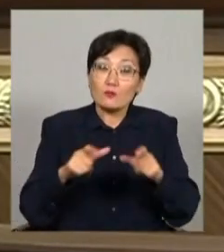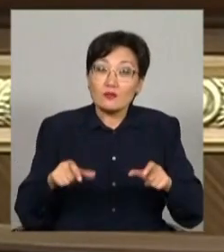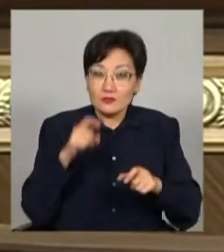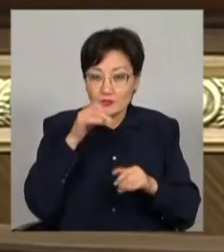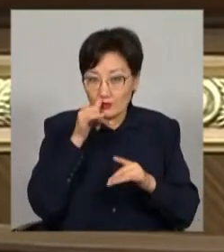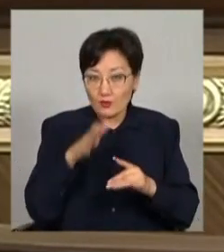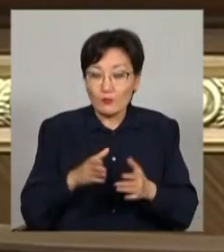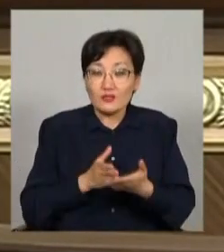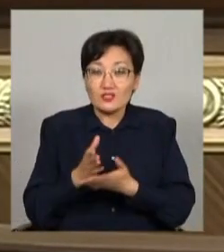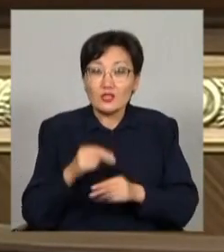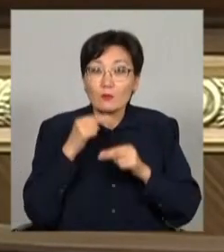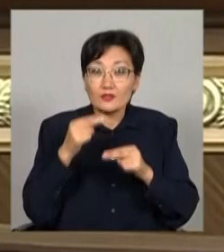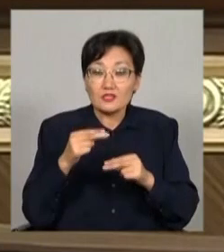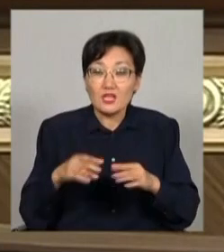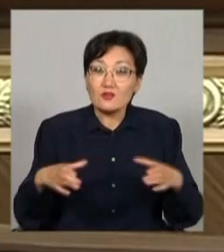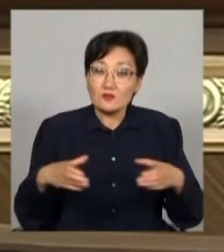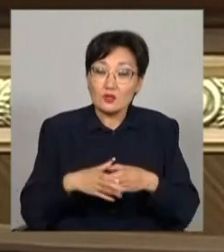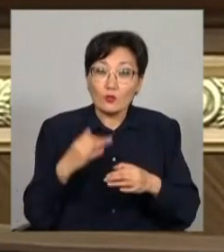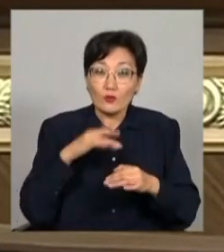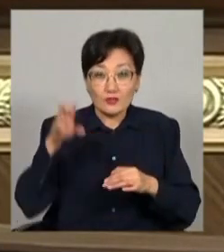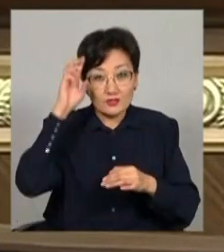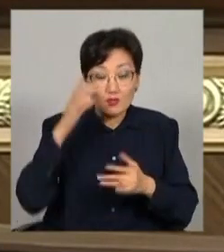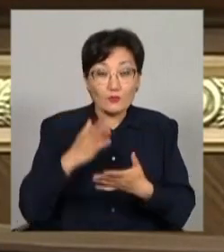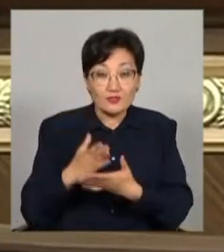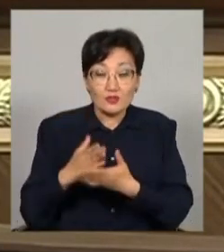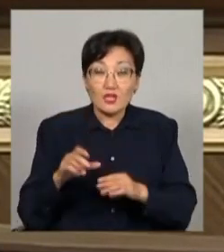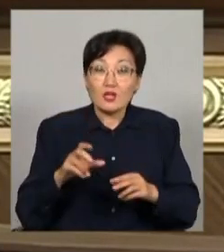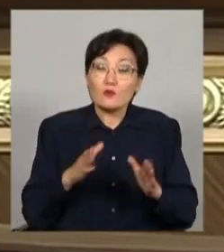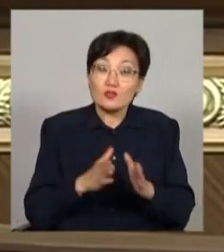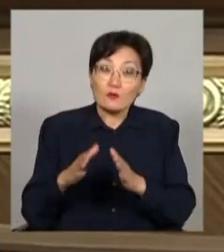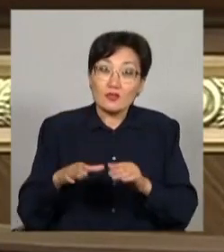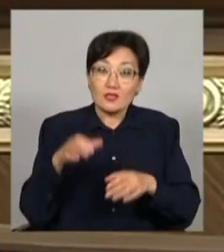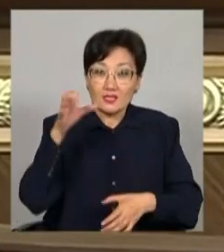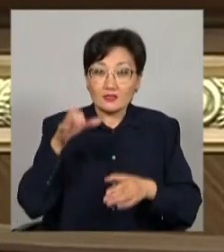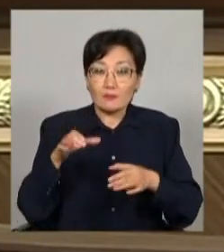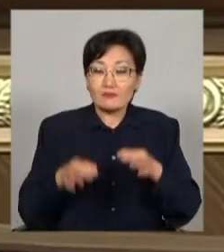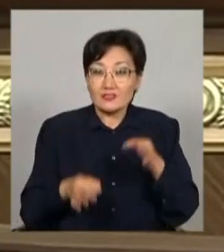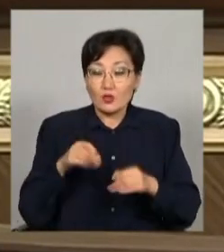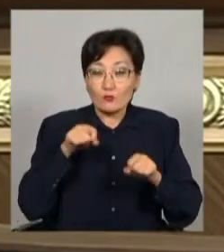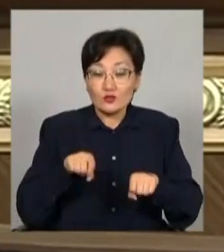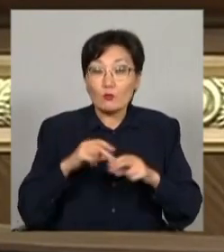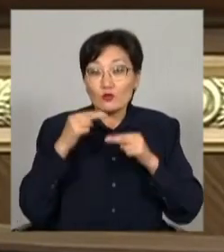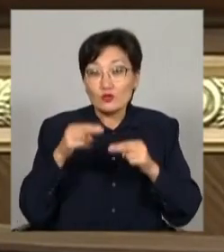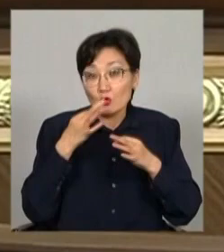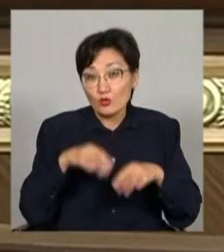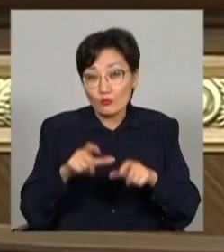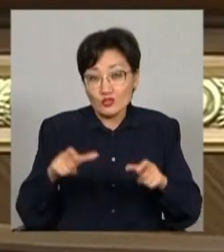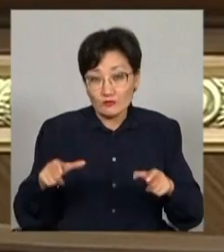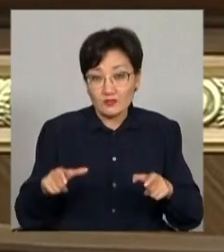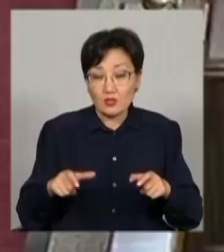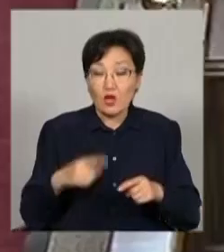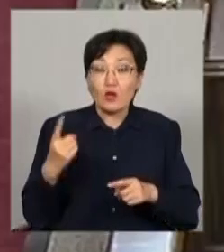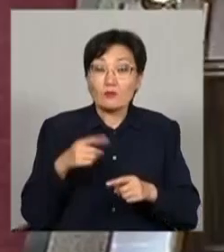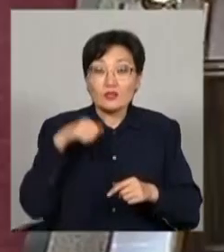могут напрямую обратиться в совет во многих странах имеется институт конституционного суда туда может обратиться любой гражданин в